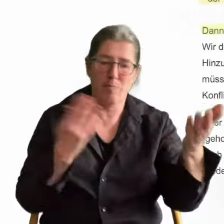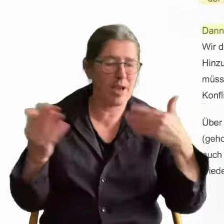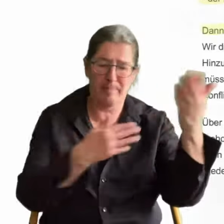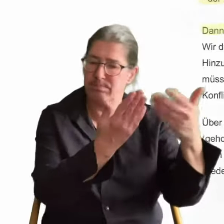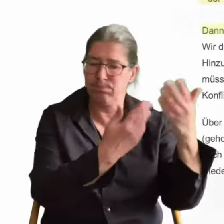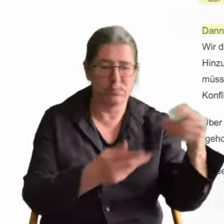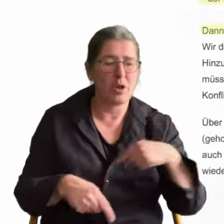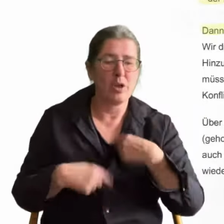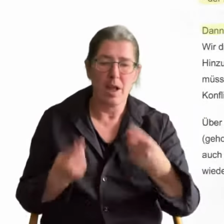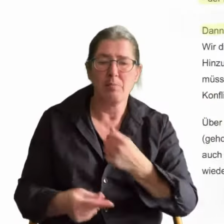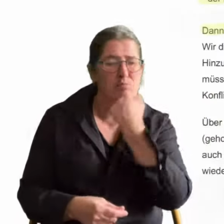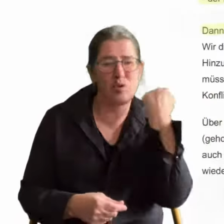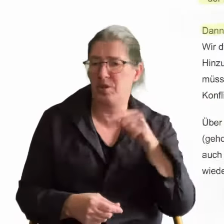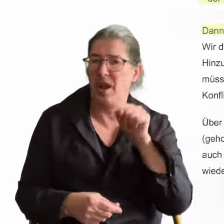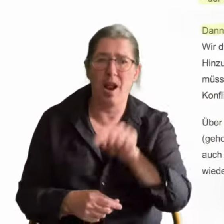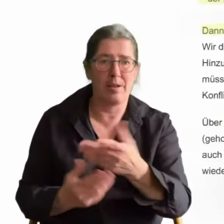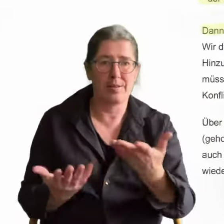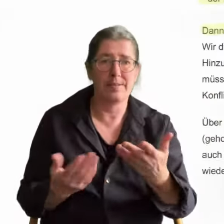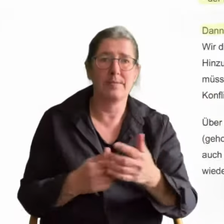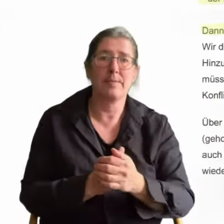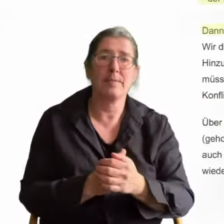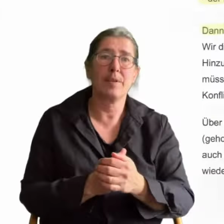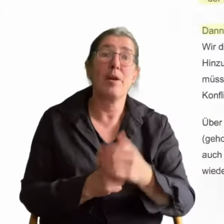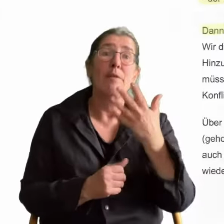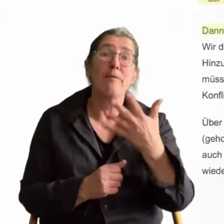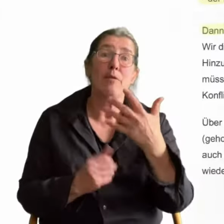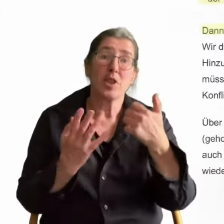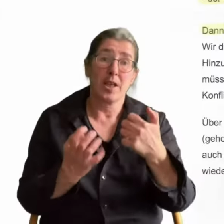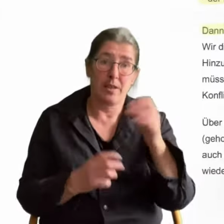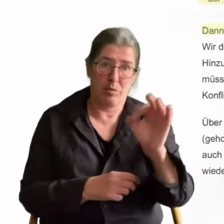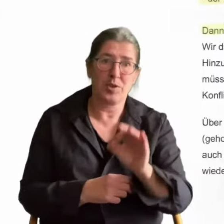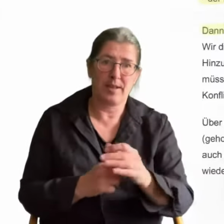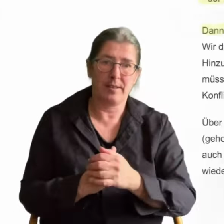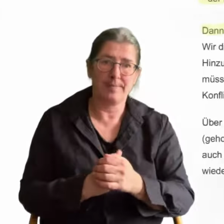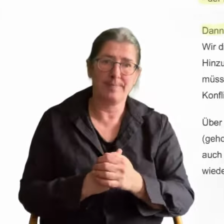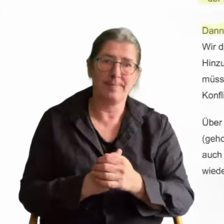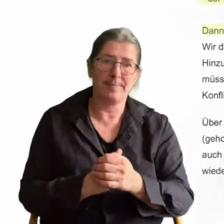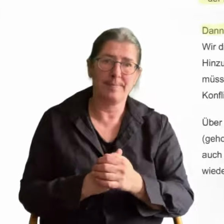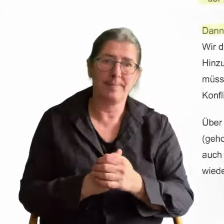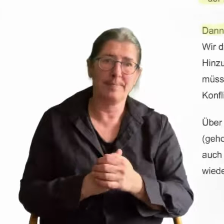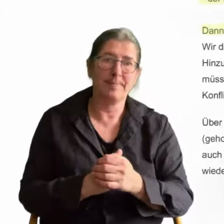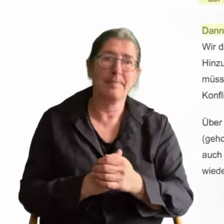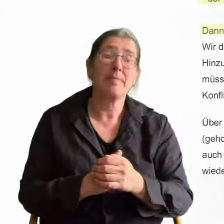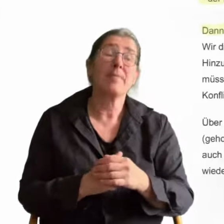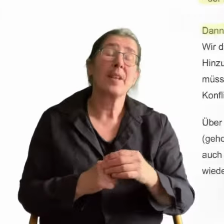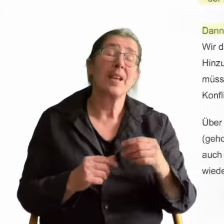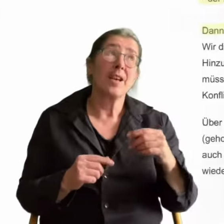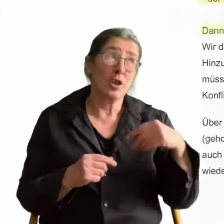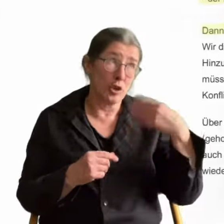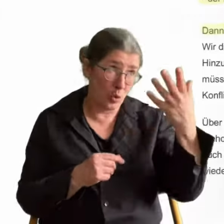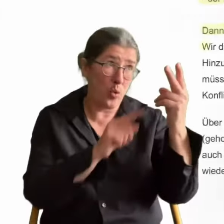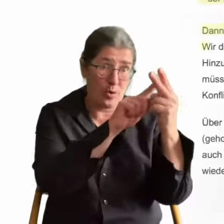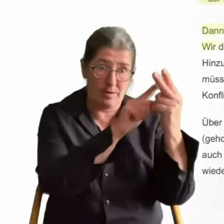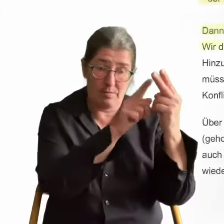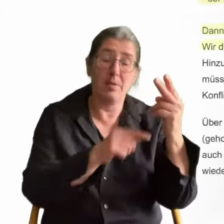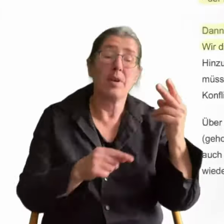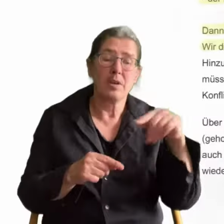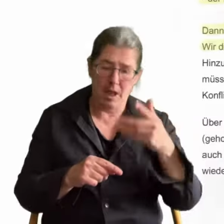können auch brutal werden 65 prozent dann distanzieren wir uns automatisch